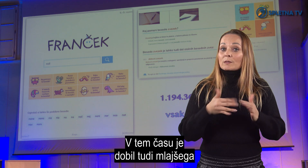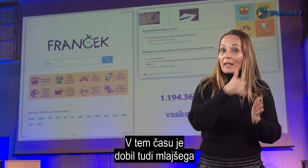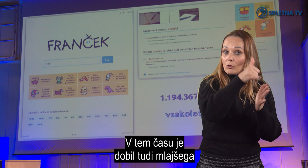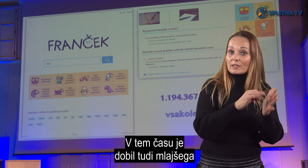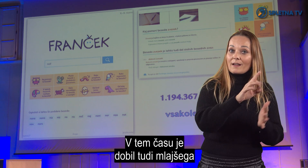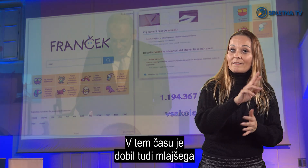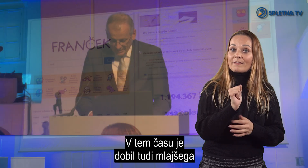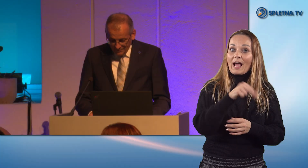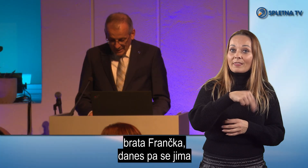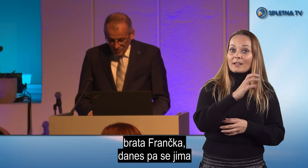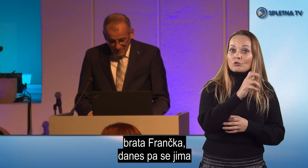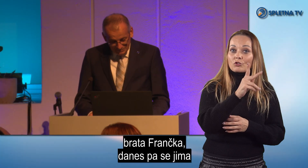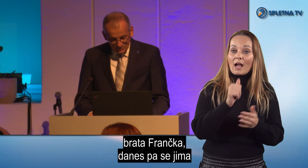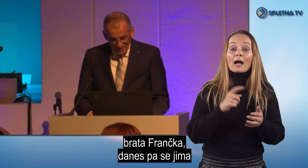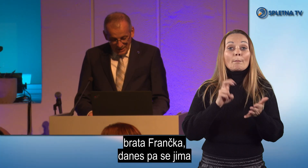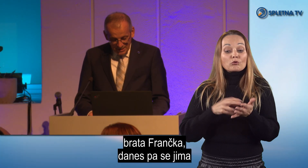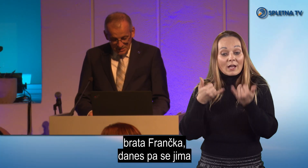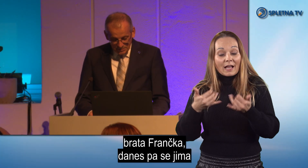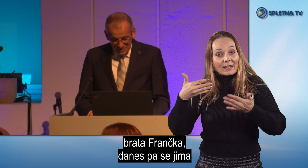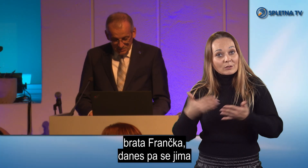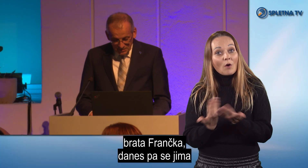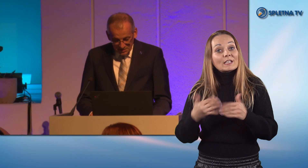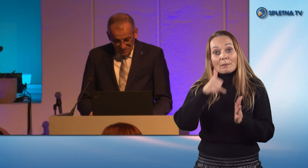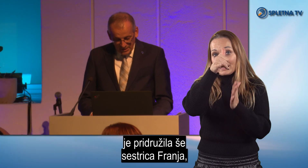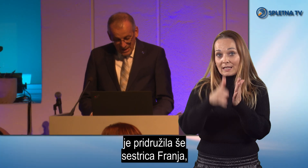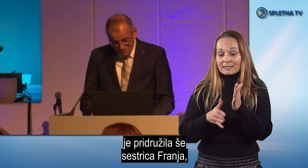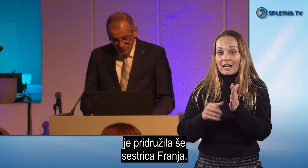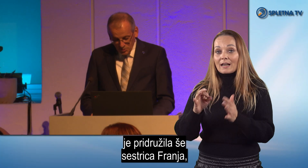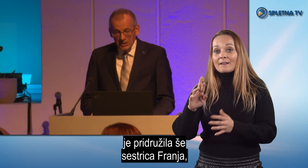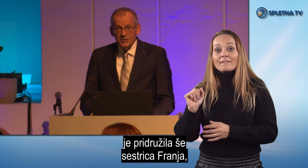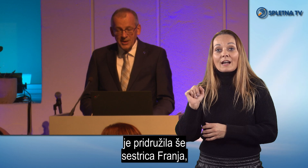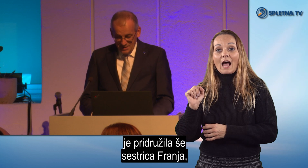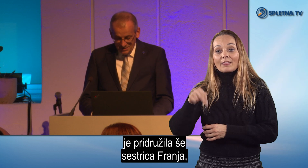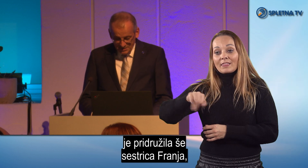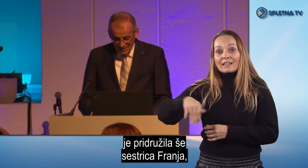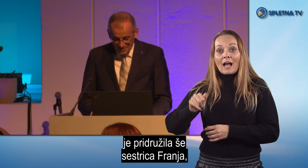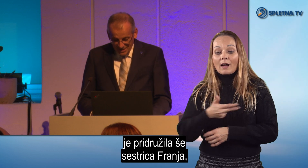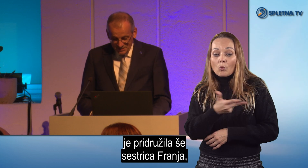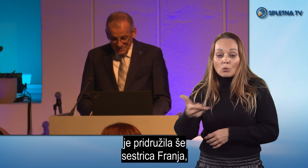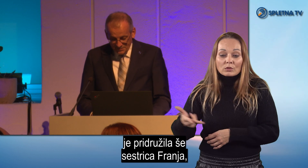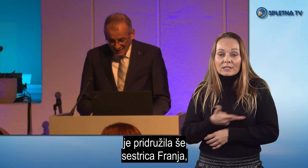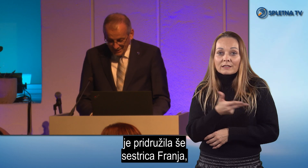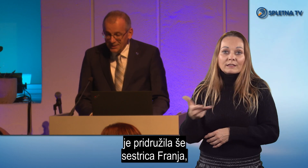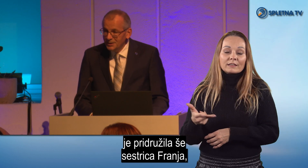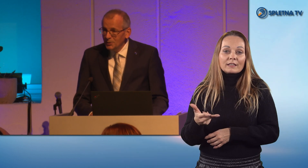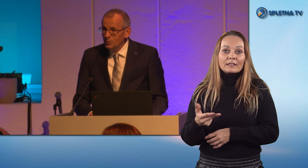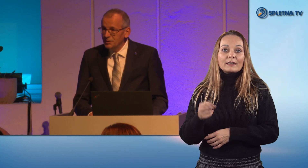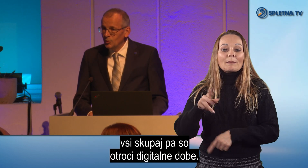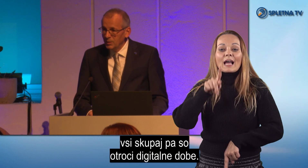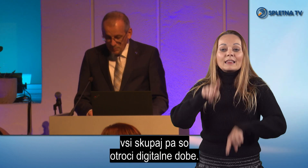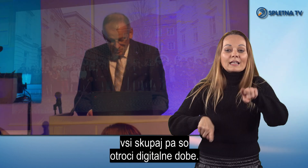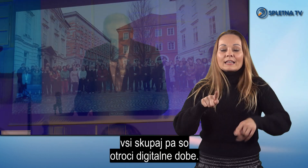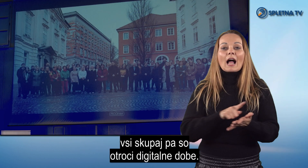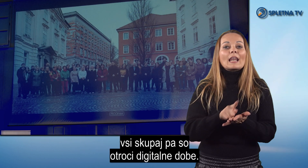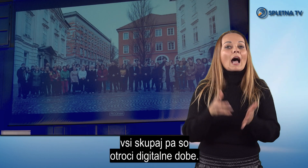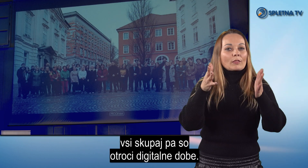času je dobil tudi mlajšega brata Frančka, danes pa si jima je pridružila še sestrica Franja, vsi